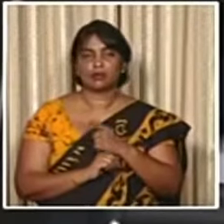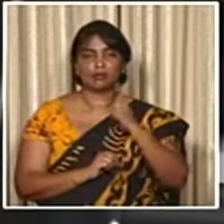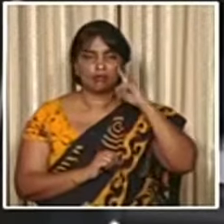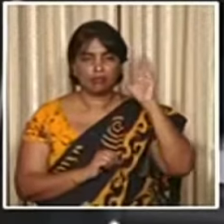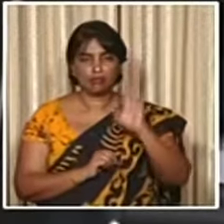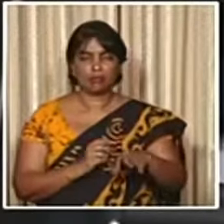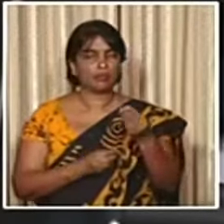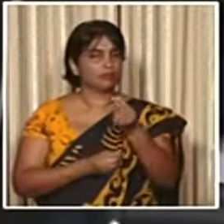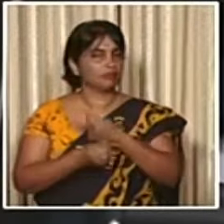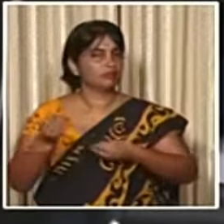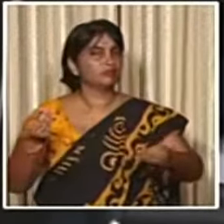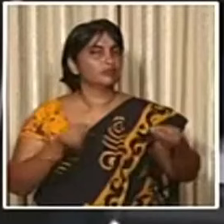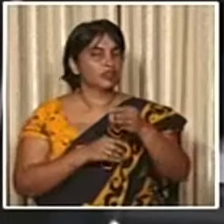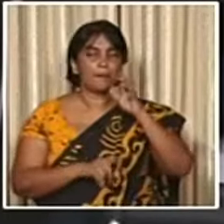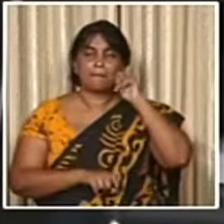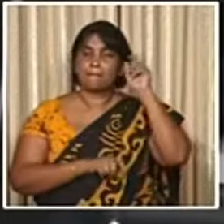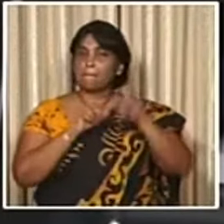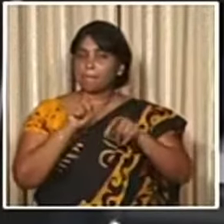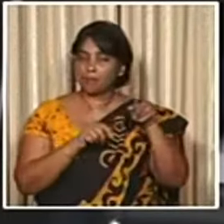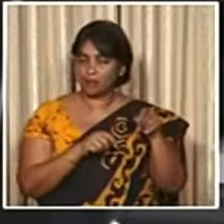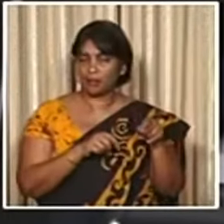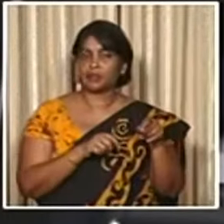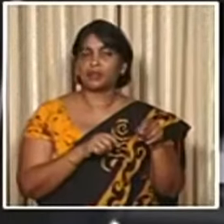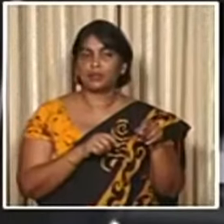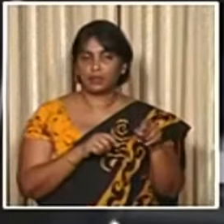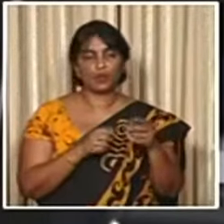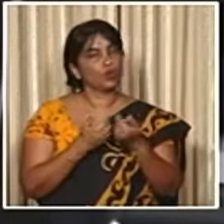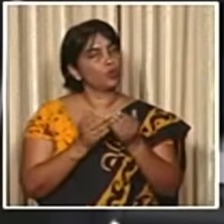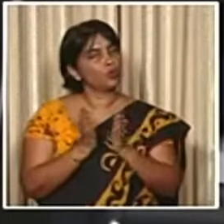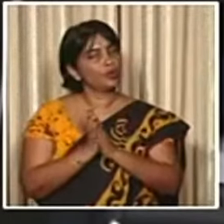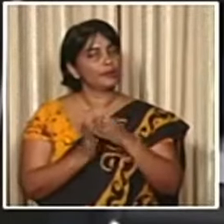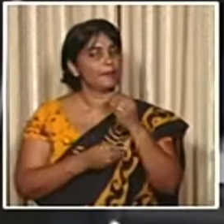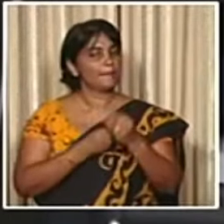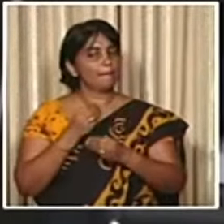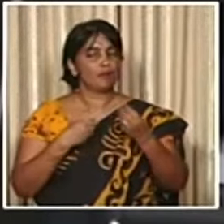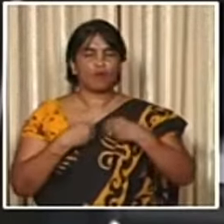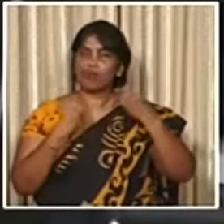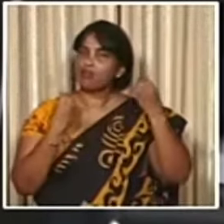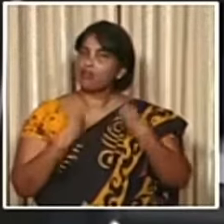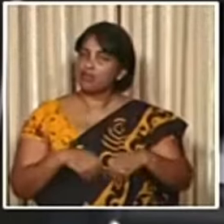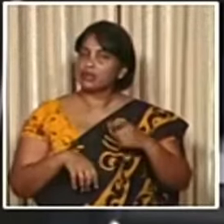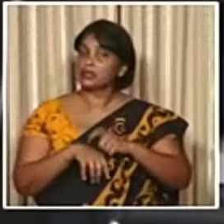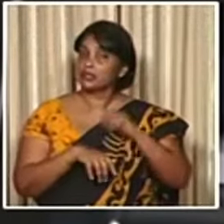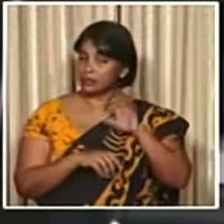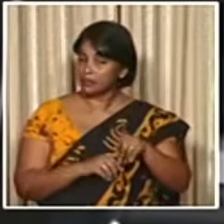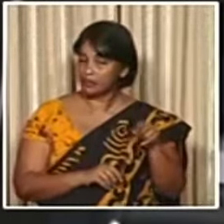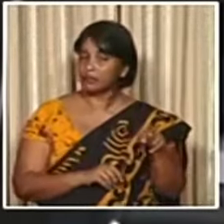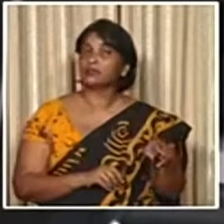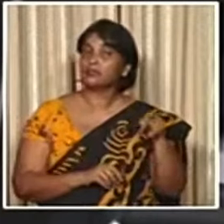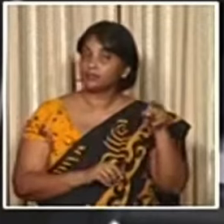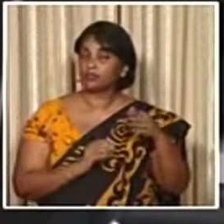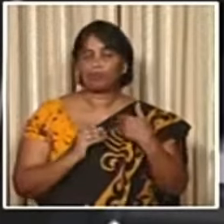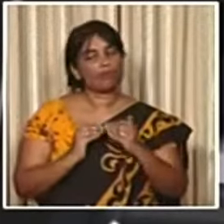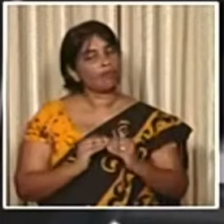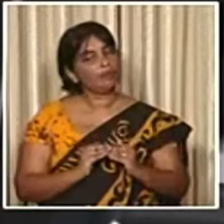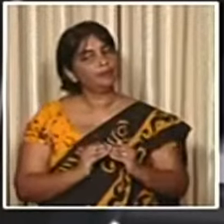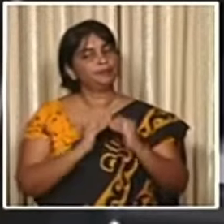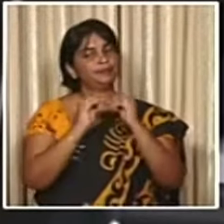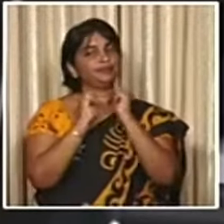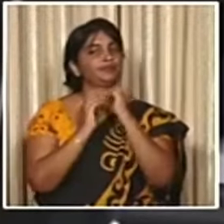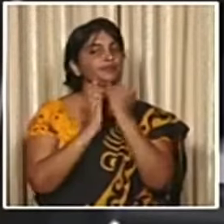අව්‍යාජ ලෙස ගනුදෙනු කරන පුජ්‍යලයන්ට තමන්ගේ ව්‍යාපාර අඩපණ වුණ අවස්ථාවකදී ඒගොල්ල නගා